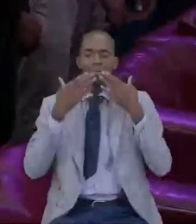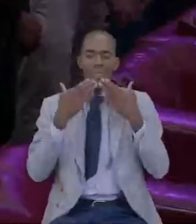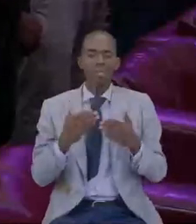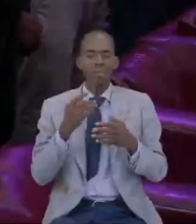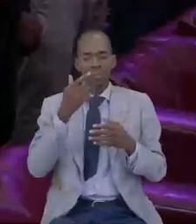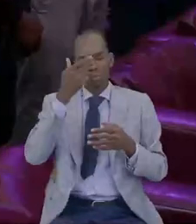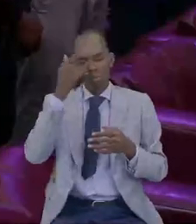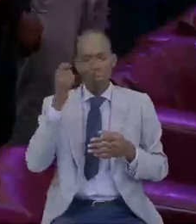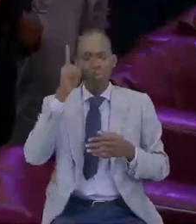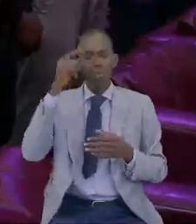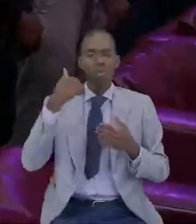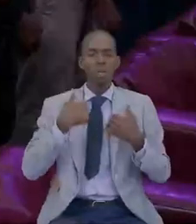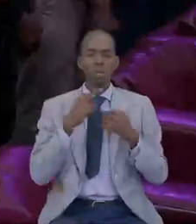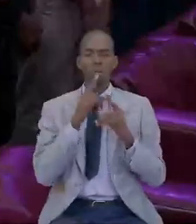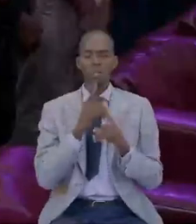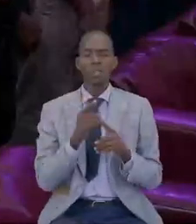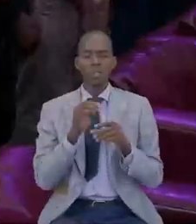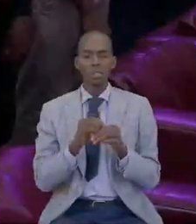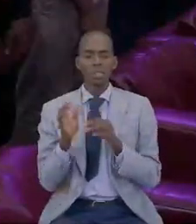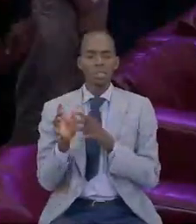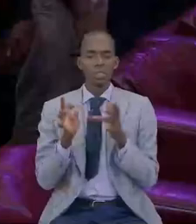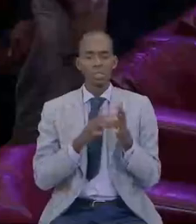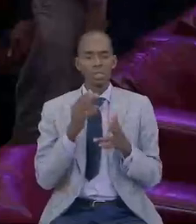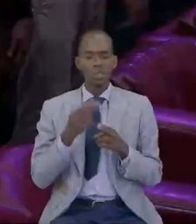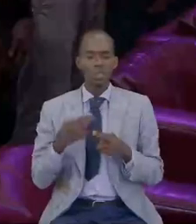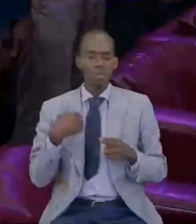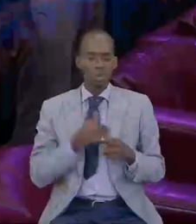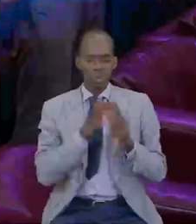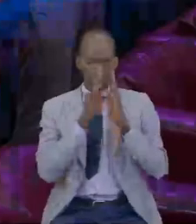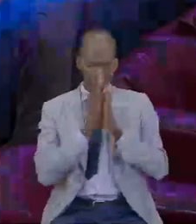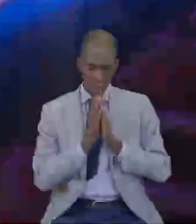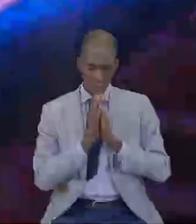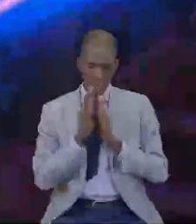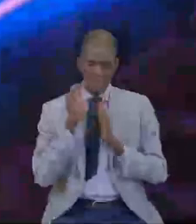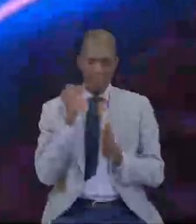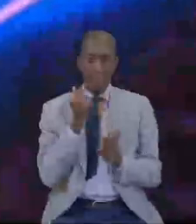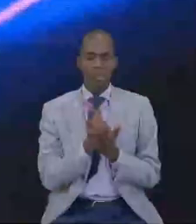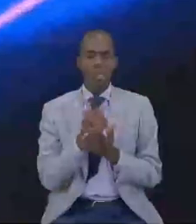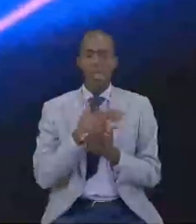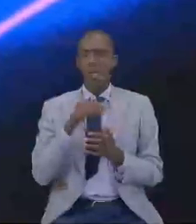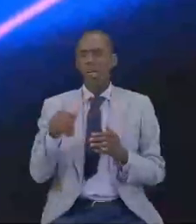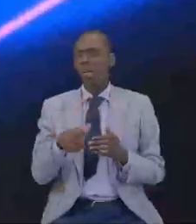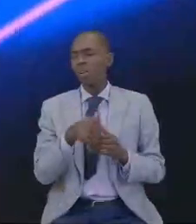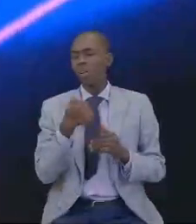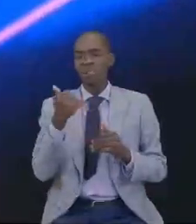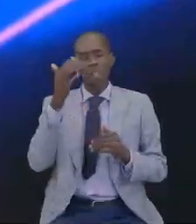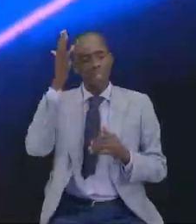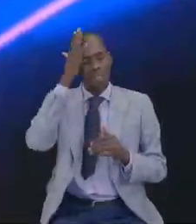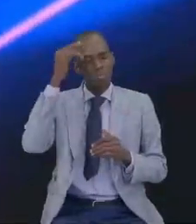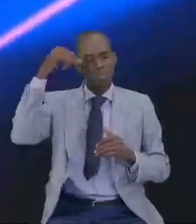nom de puissant de Jésus, nous prions. Un autre bon grand